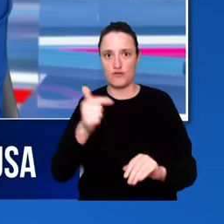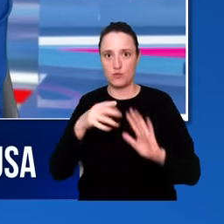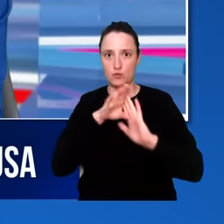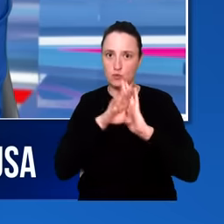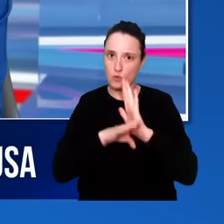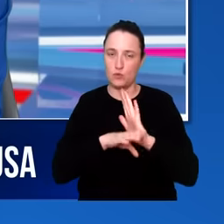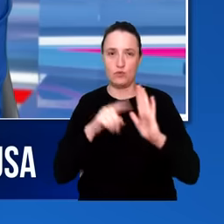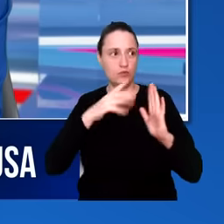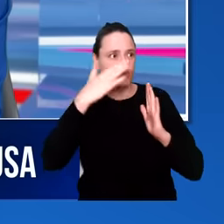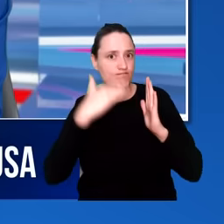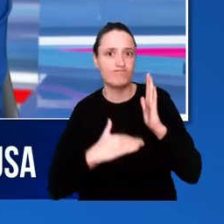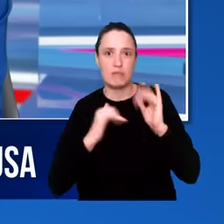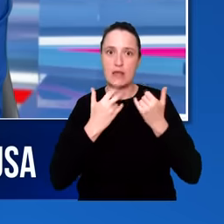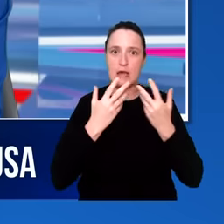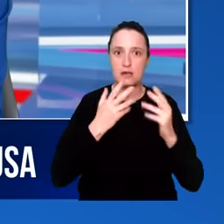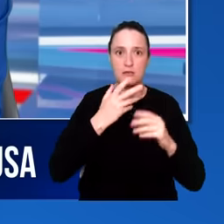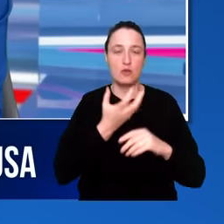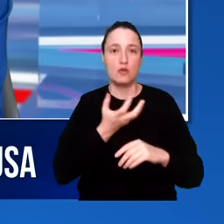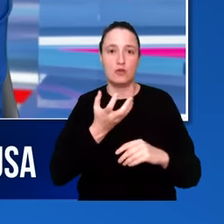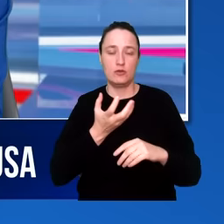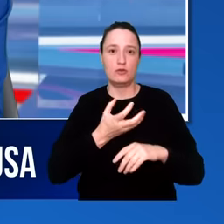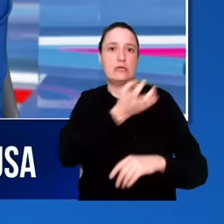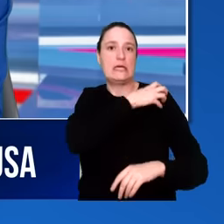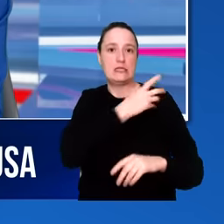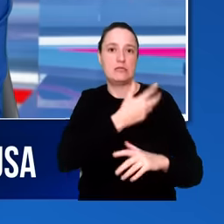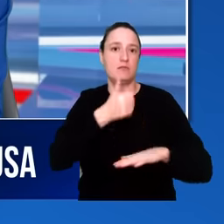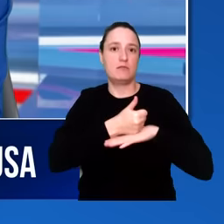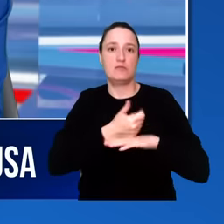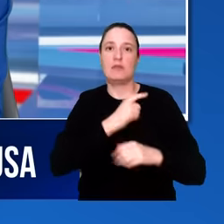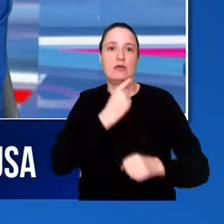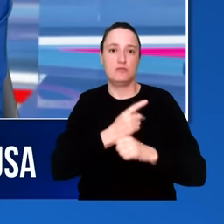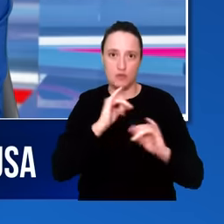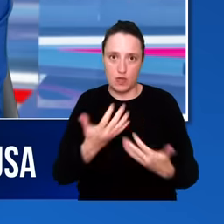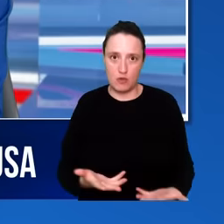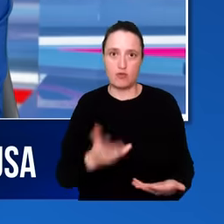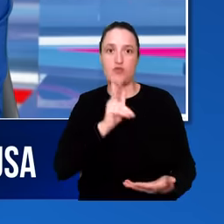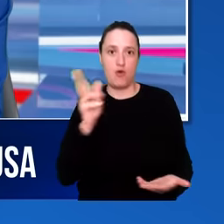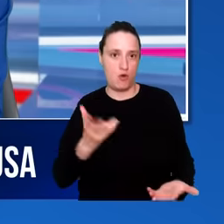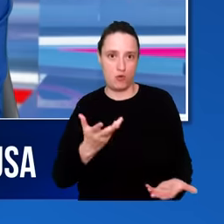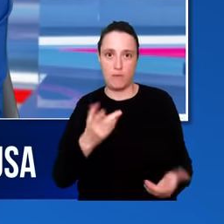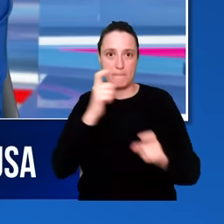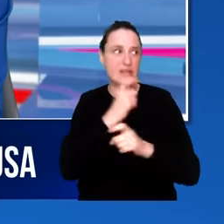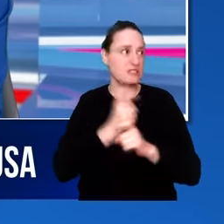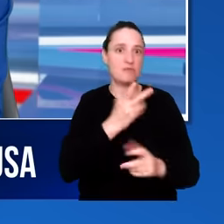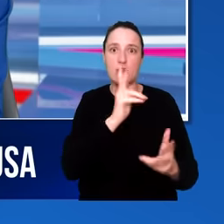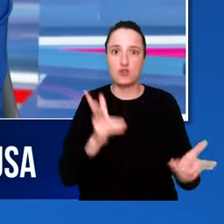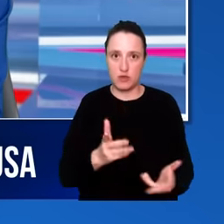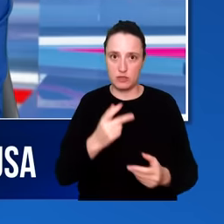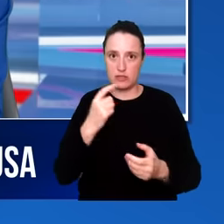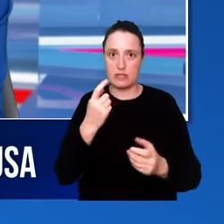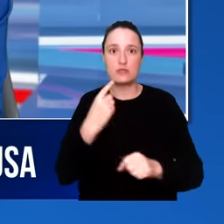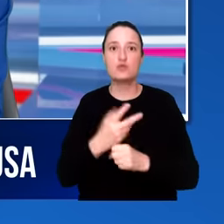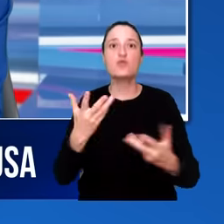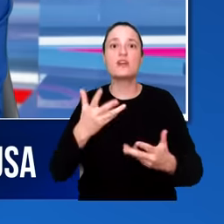jest zorganizowane dowództwo i organizacja tej tarczy, kto decyduje o rozmieszczeniu poszczególnych komponentów, jak